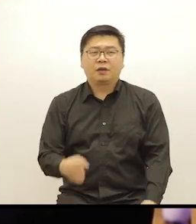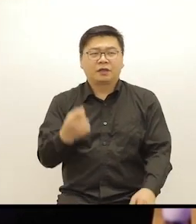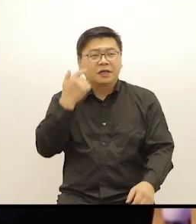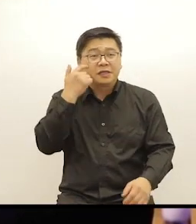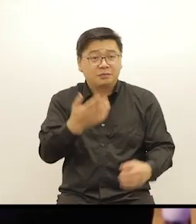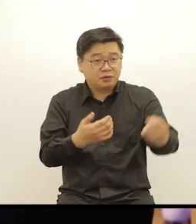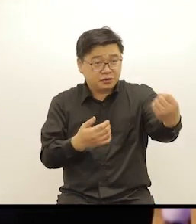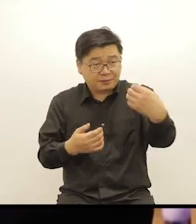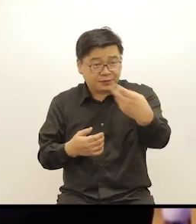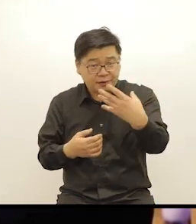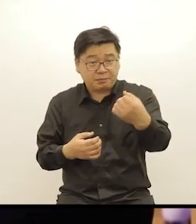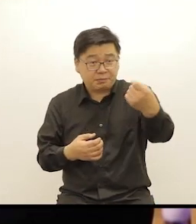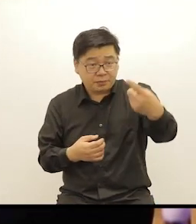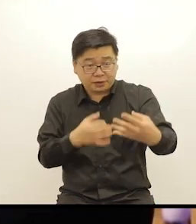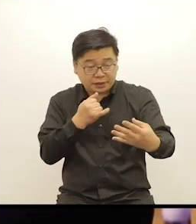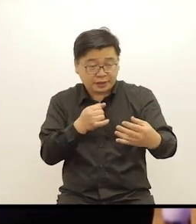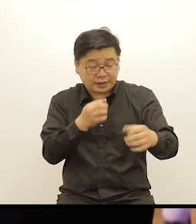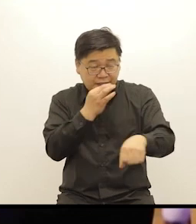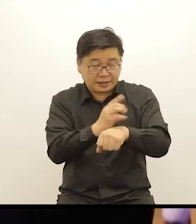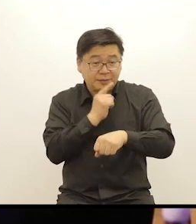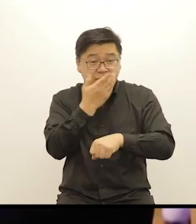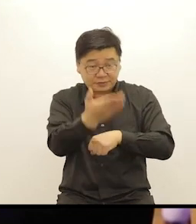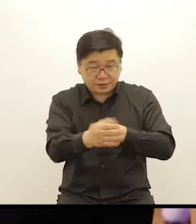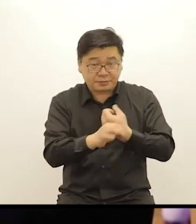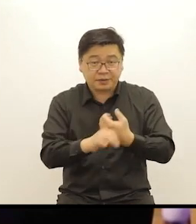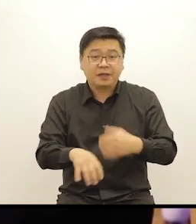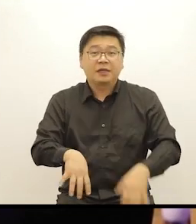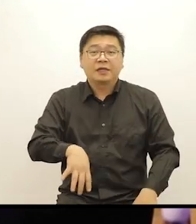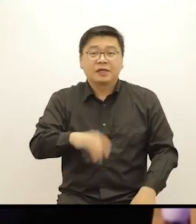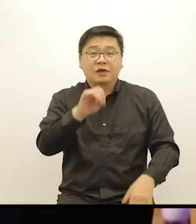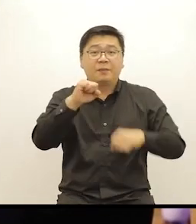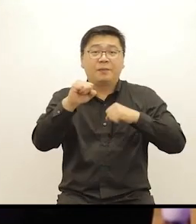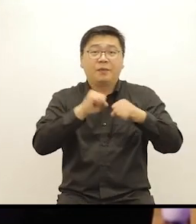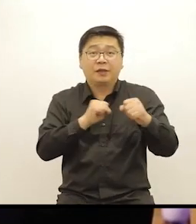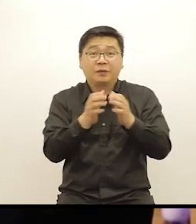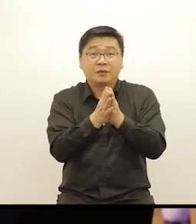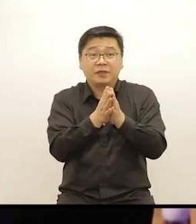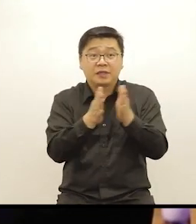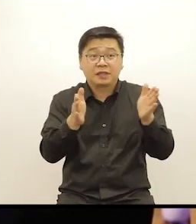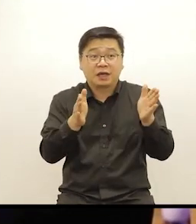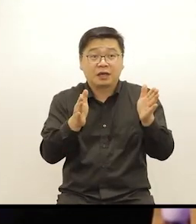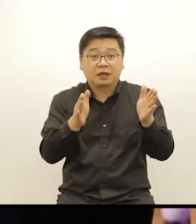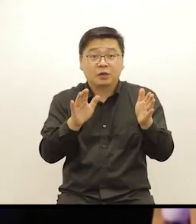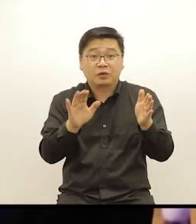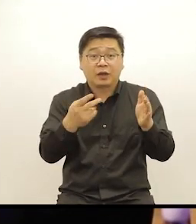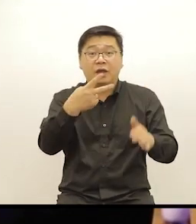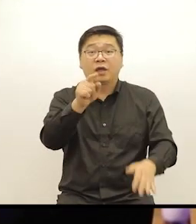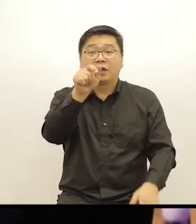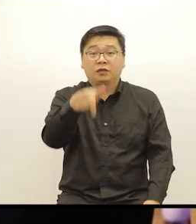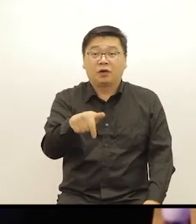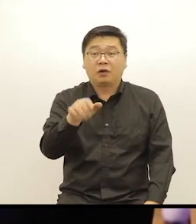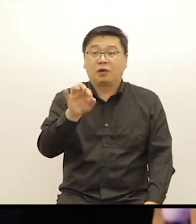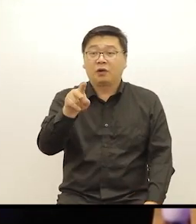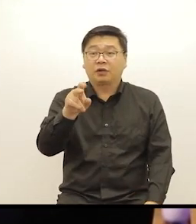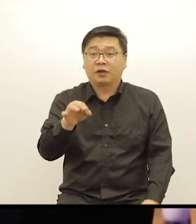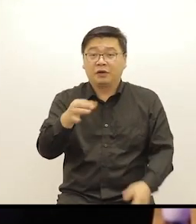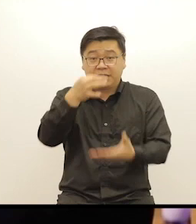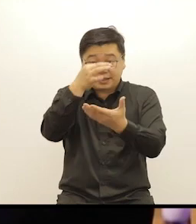뭐 몇 개의 답변을 제가 좀 요약해서 뭐 말씀을 드리자면은 처음에 활동을 시작하게 된